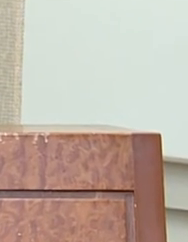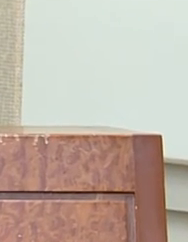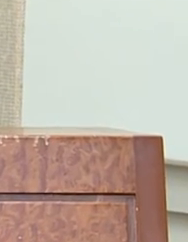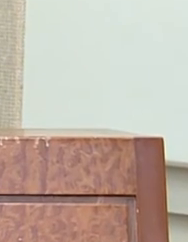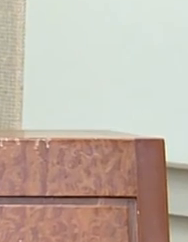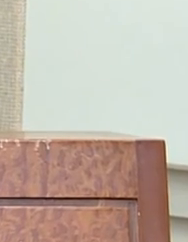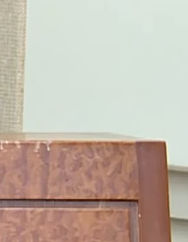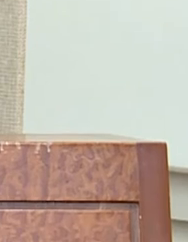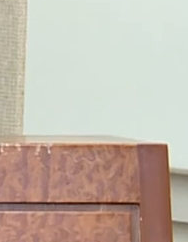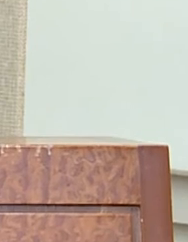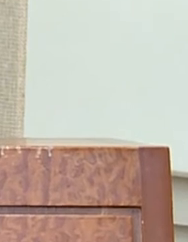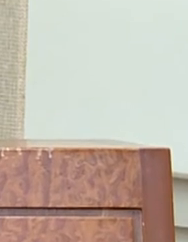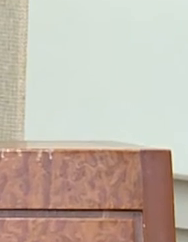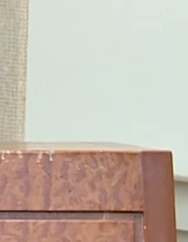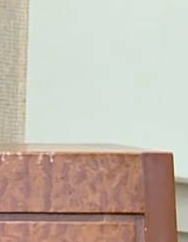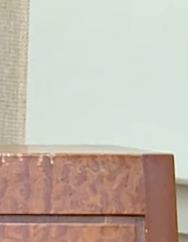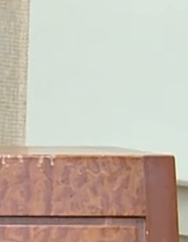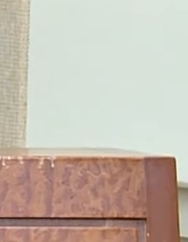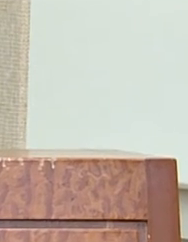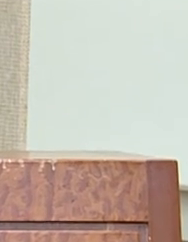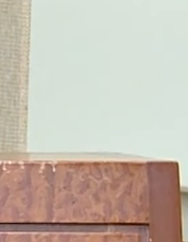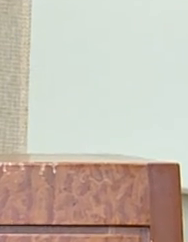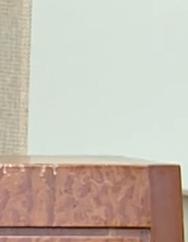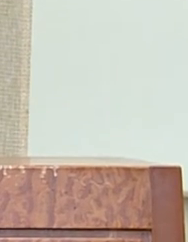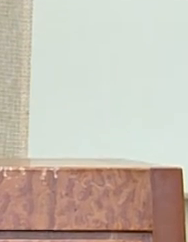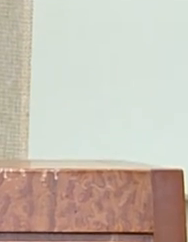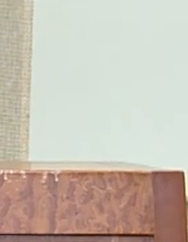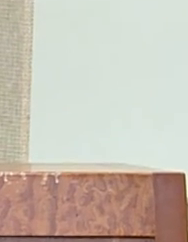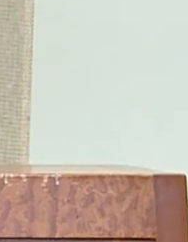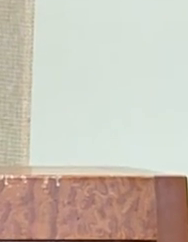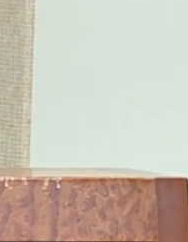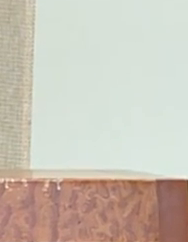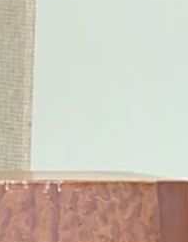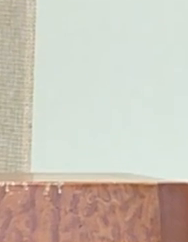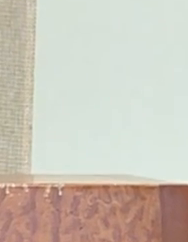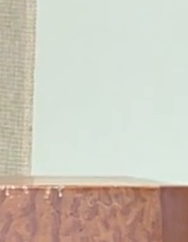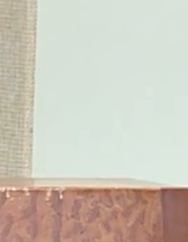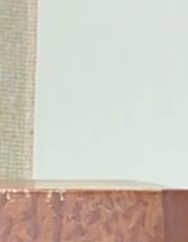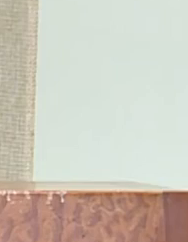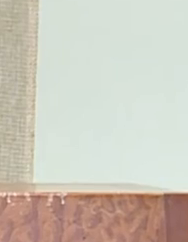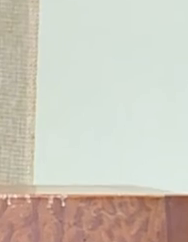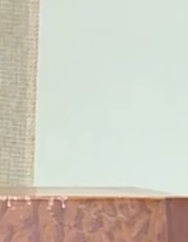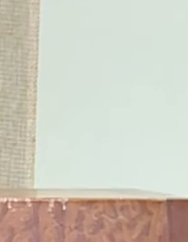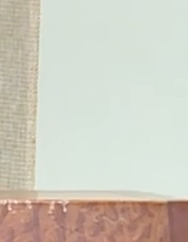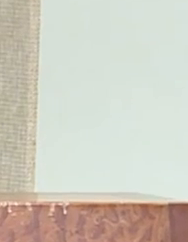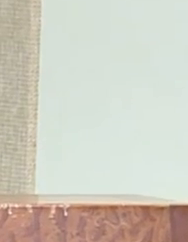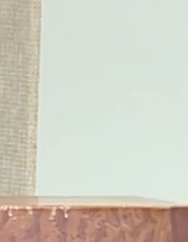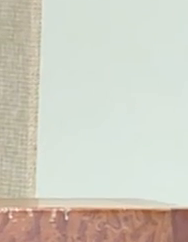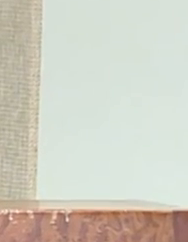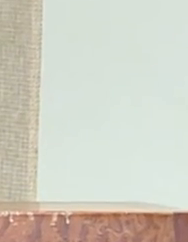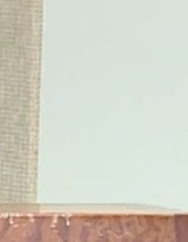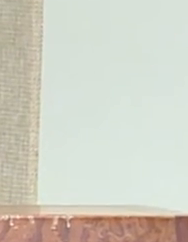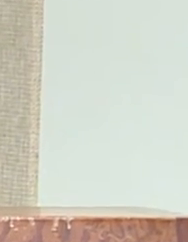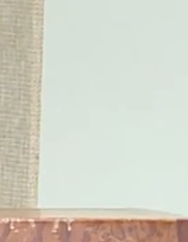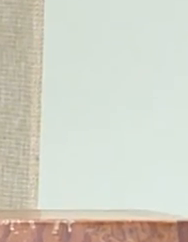ภักดีคำภาคีสมาชิกสำนักศิลปกรรมราชบัณฑิตยสภาเป็นผู้ดำเนินรายการและแปล